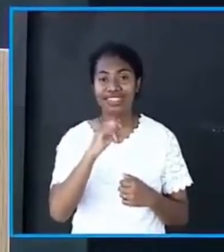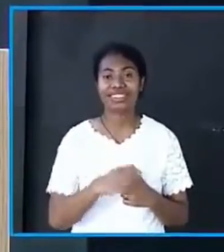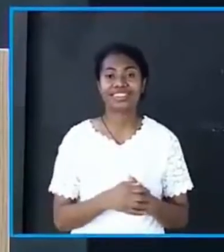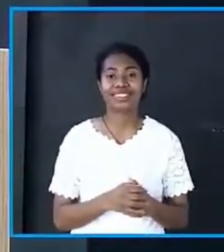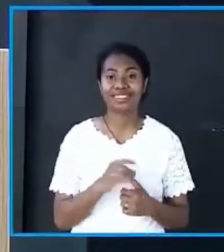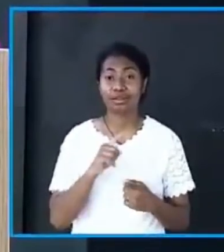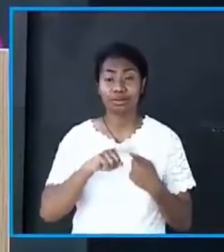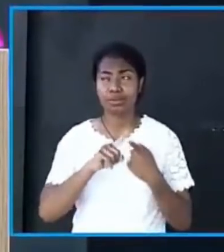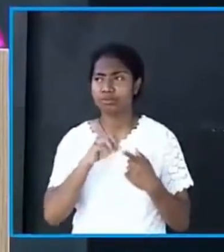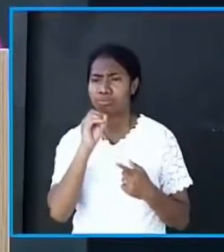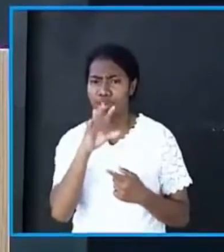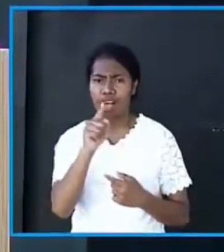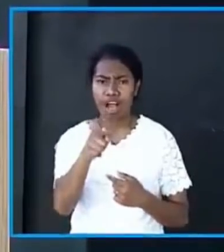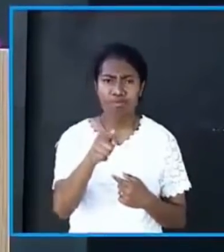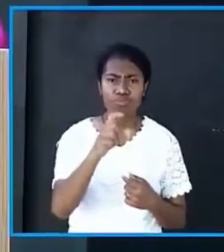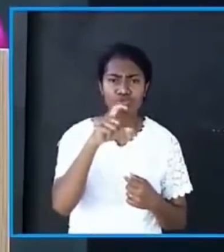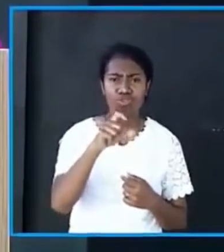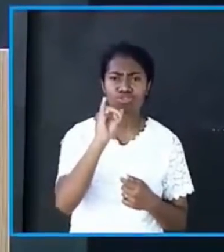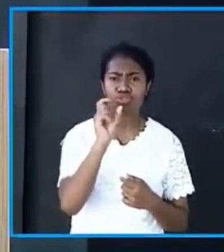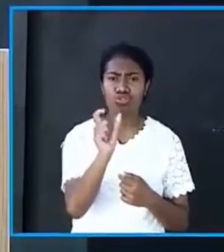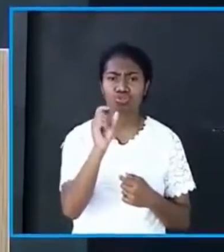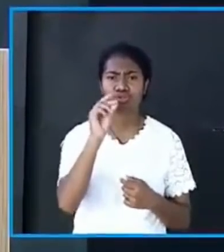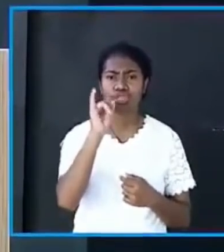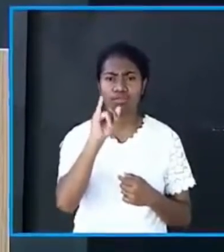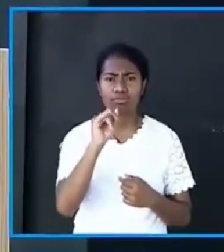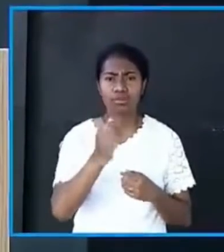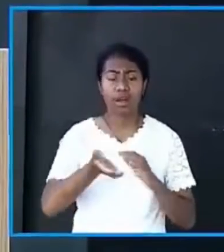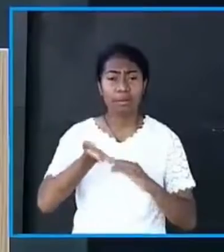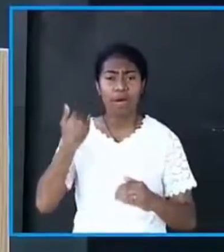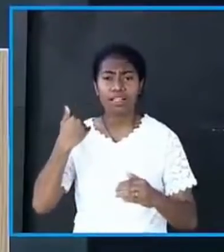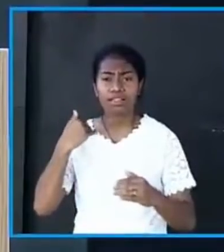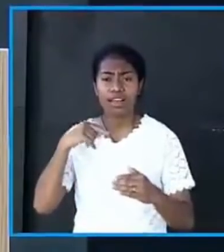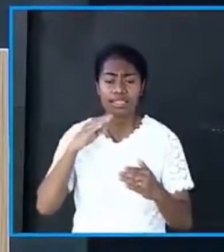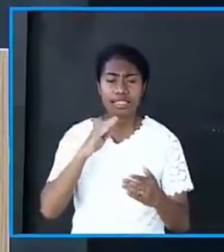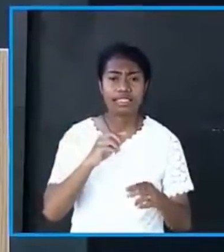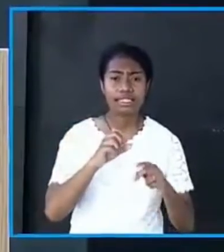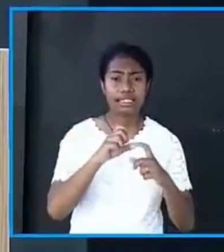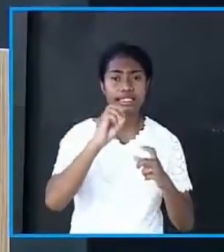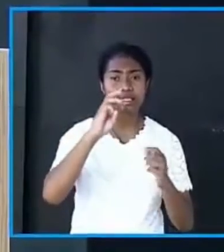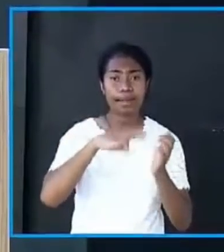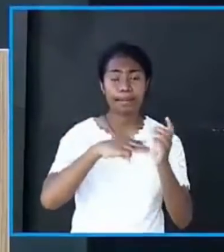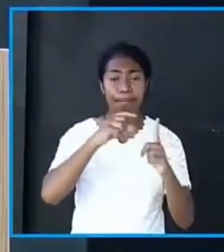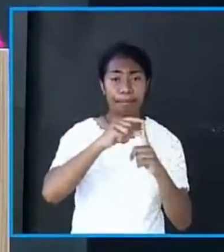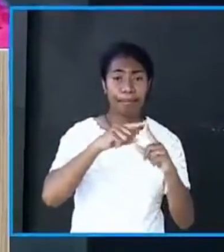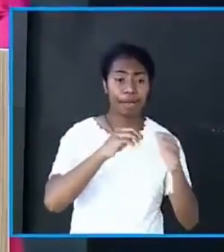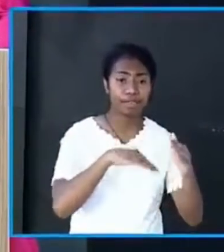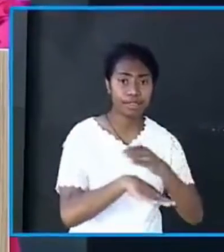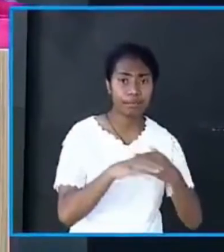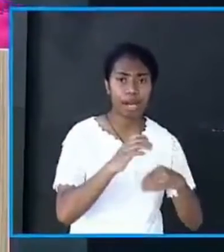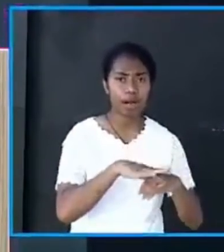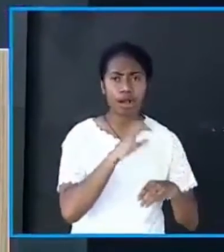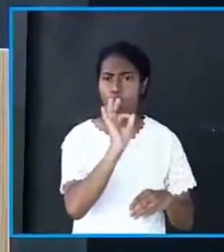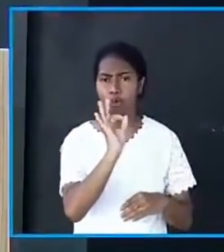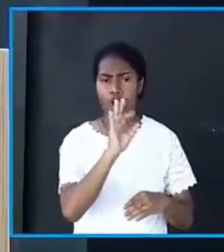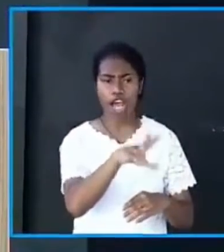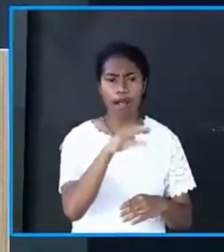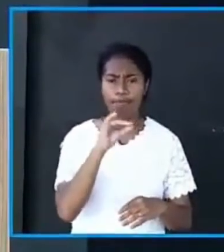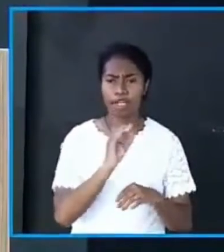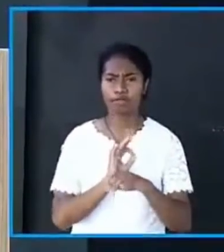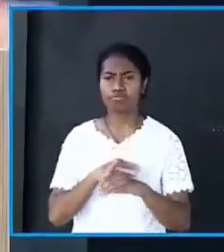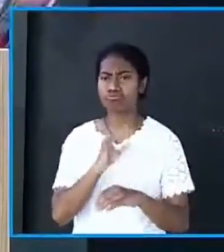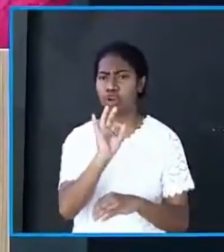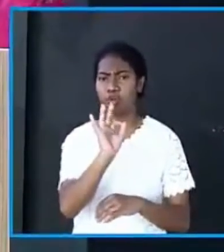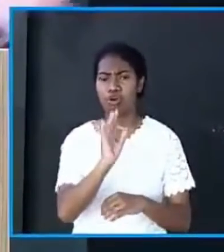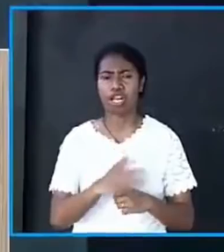kau kembali dan simpan masukkan maka saya kembali lagi ke toko itu setelah masuk saya ambil temannya simpan